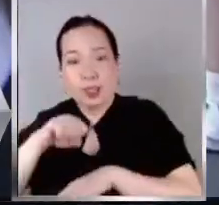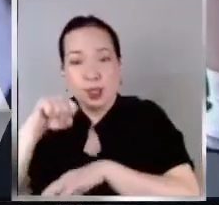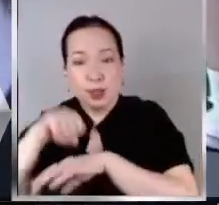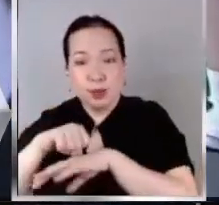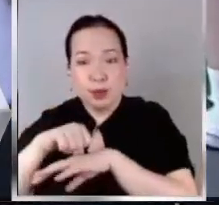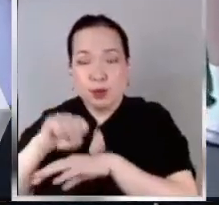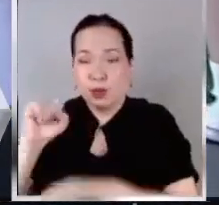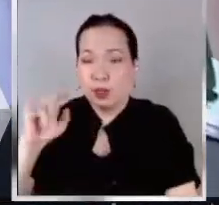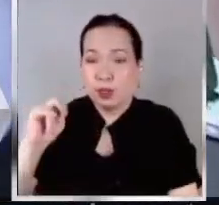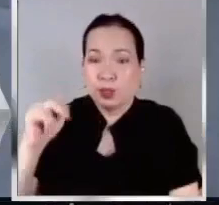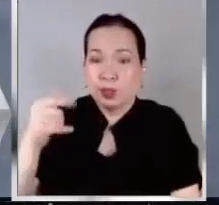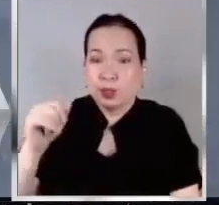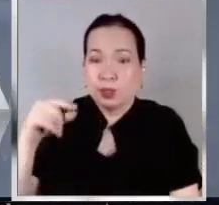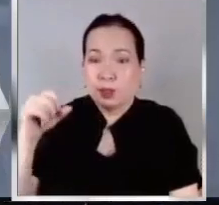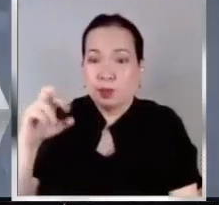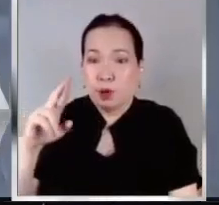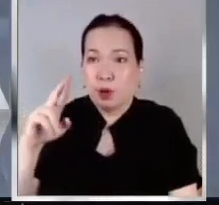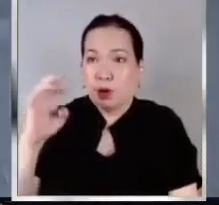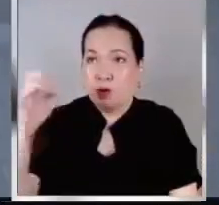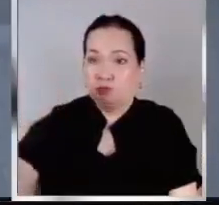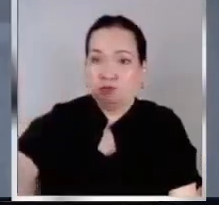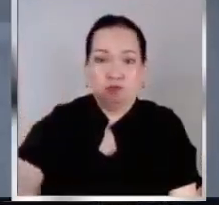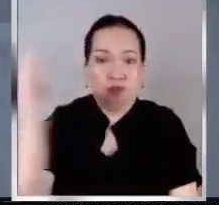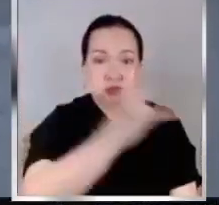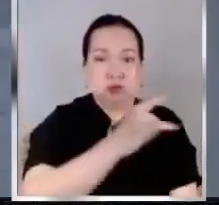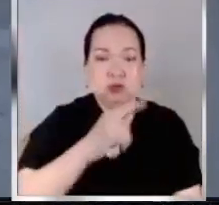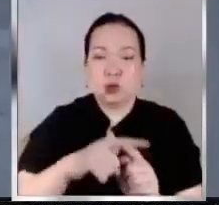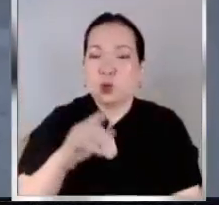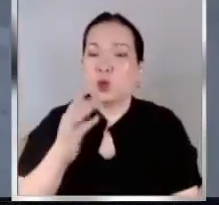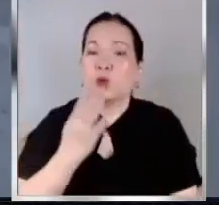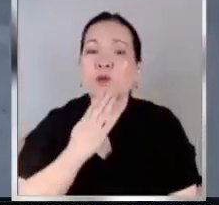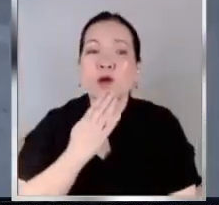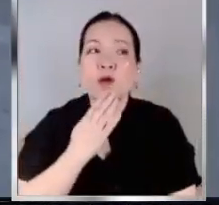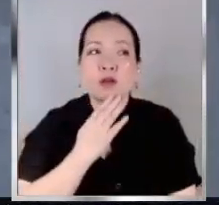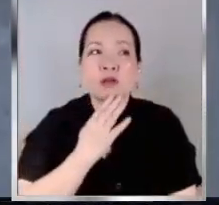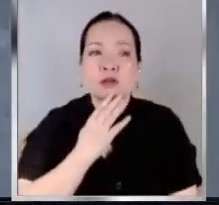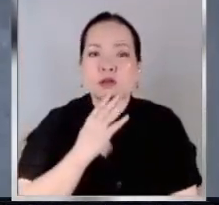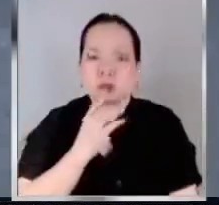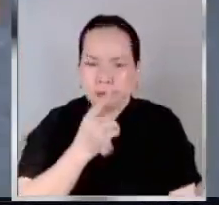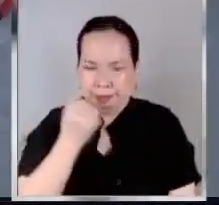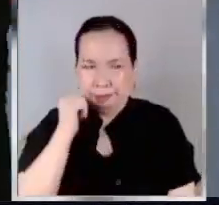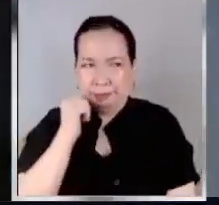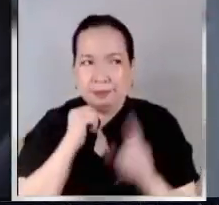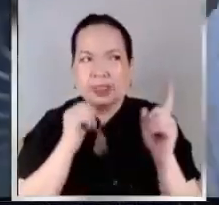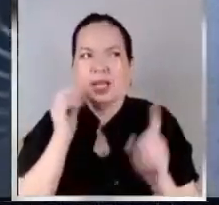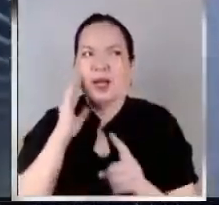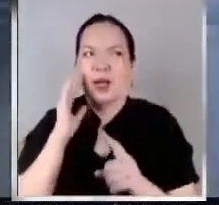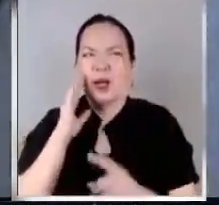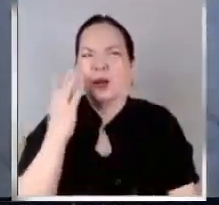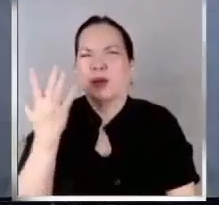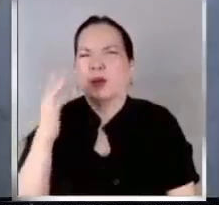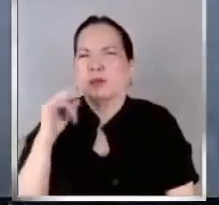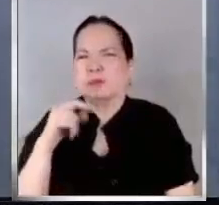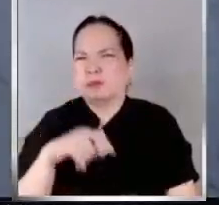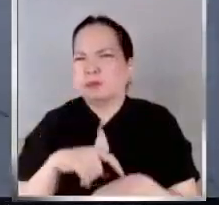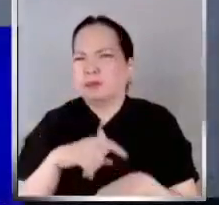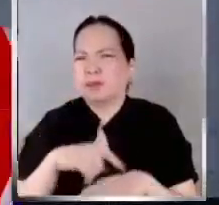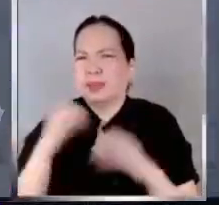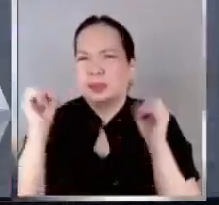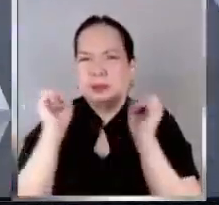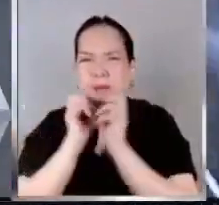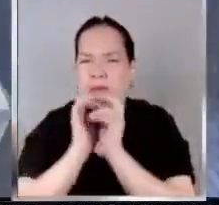Jerlyn Galeno. For sure, jam-pack ang airport na naman sa ganong timing. At sobrang,